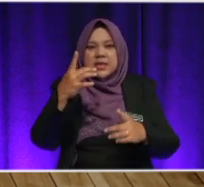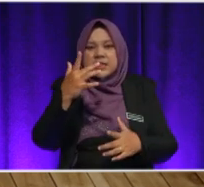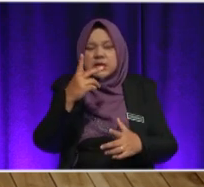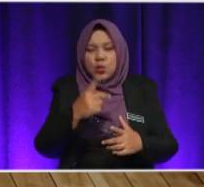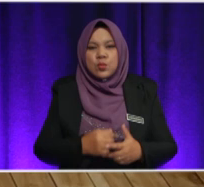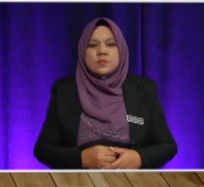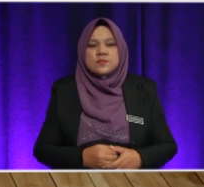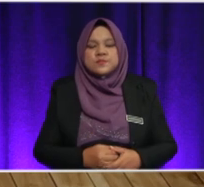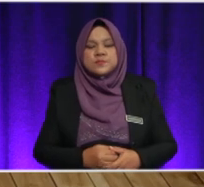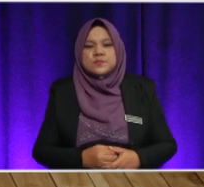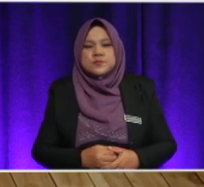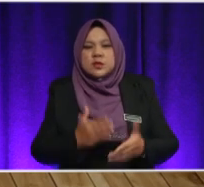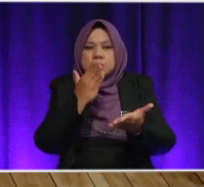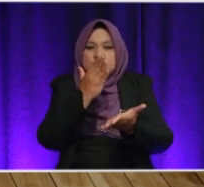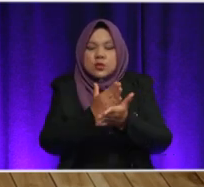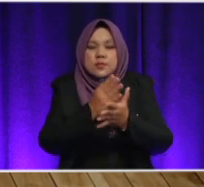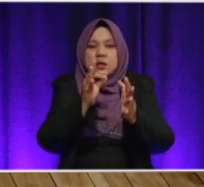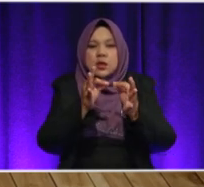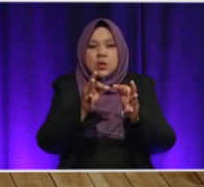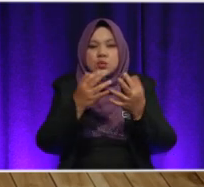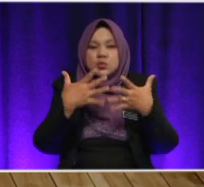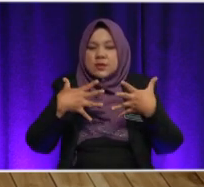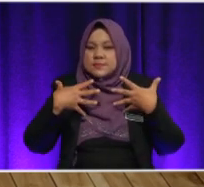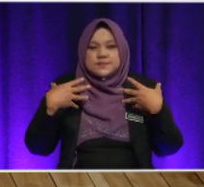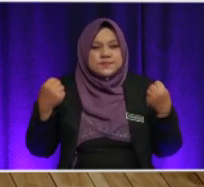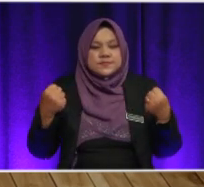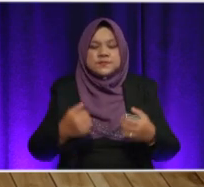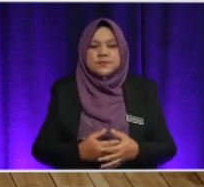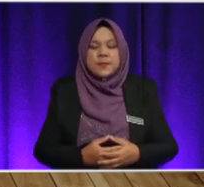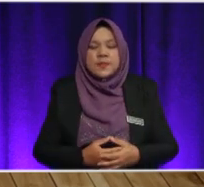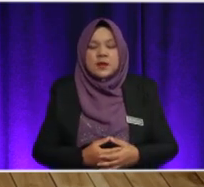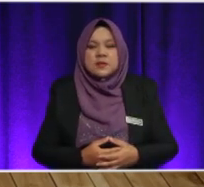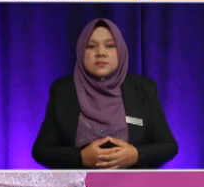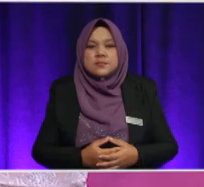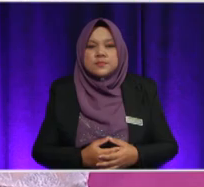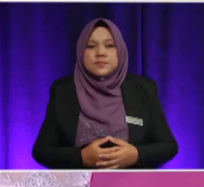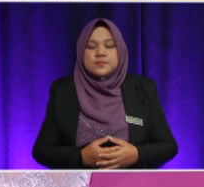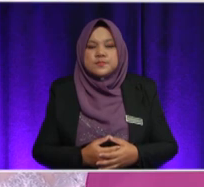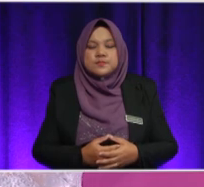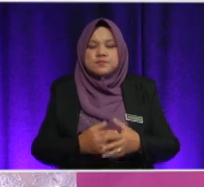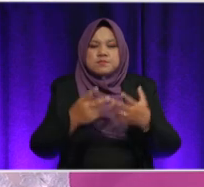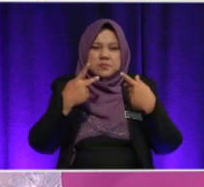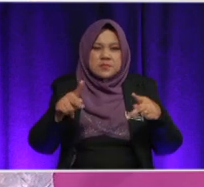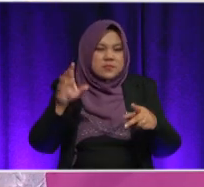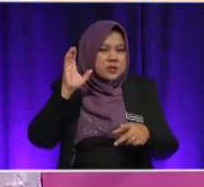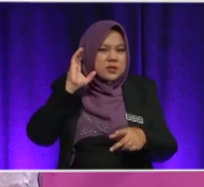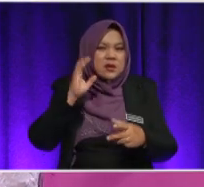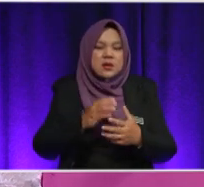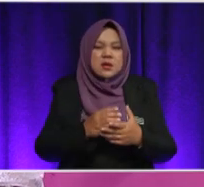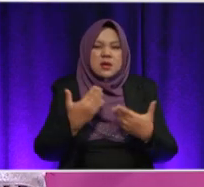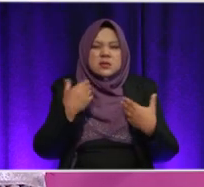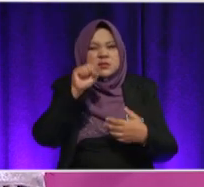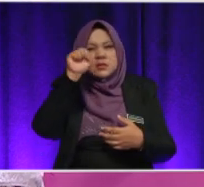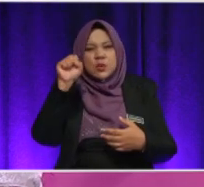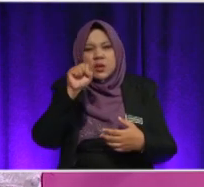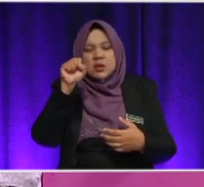apabila telah sembuh apa maksud Perlu diambil secara berurutan untuk penyakit kronis kadang kita pernah dengarkan Oke mungkin ada saudara